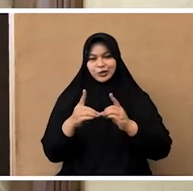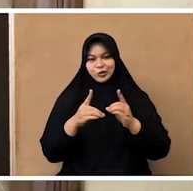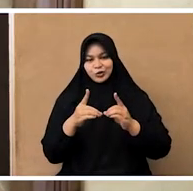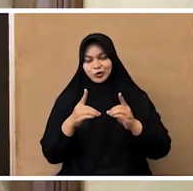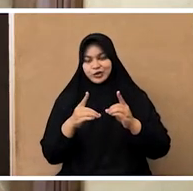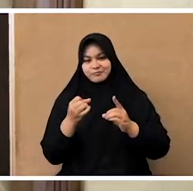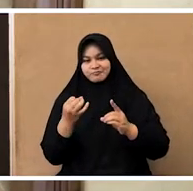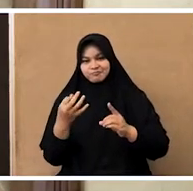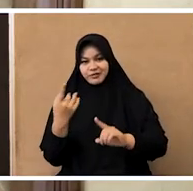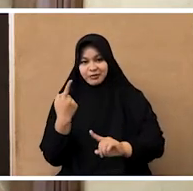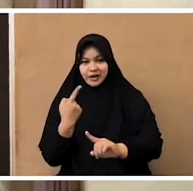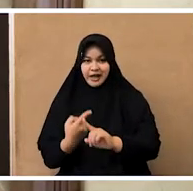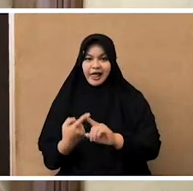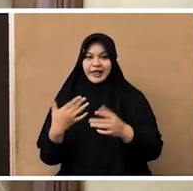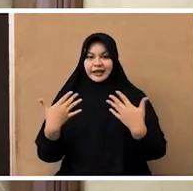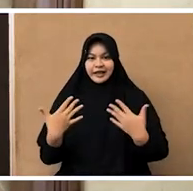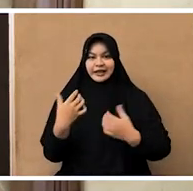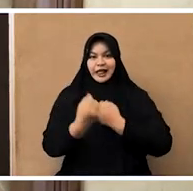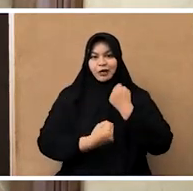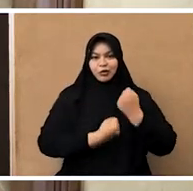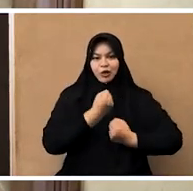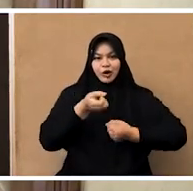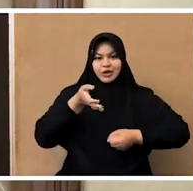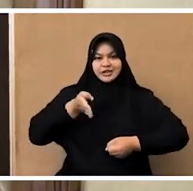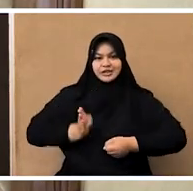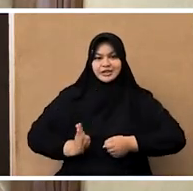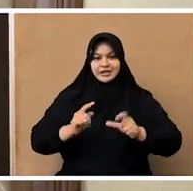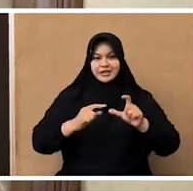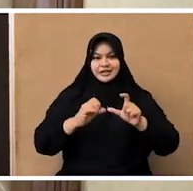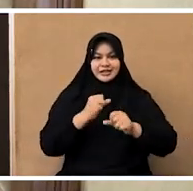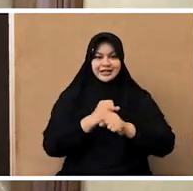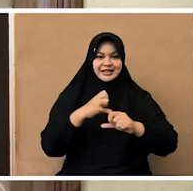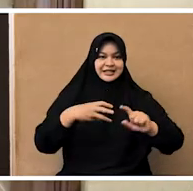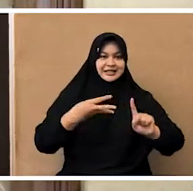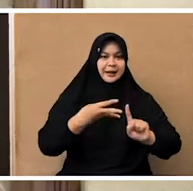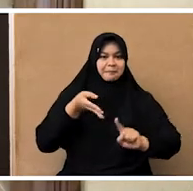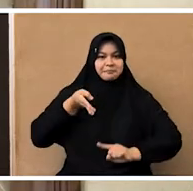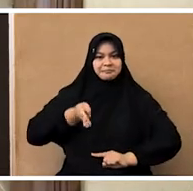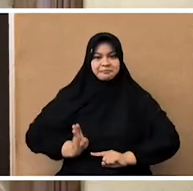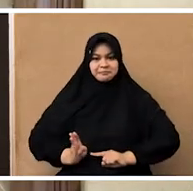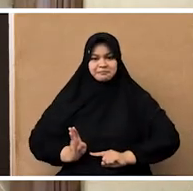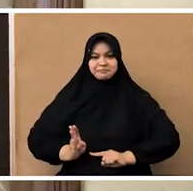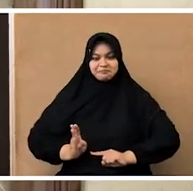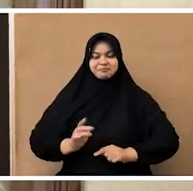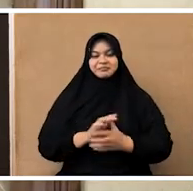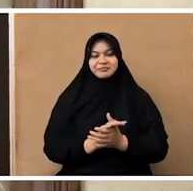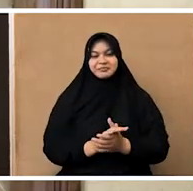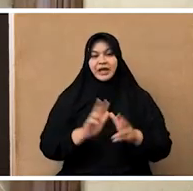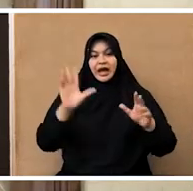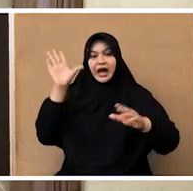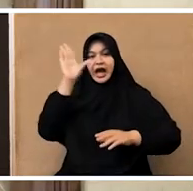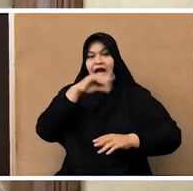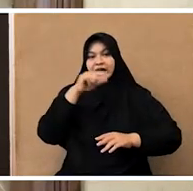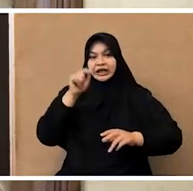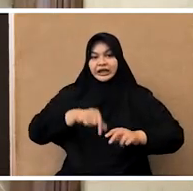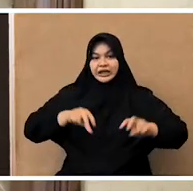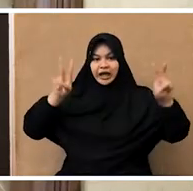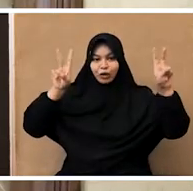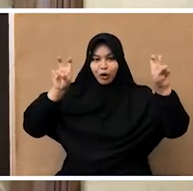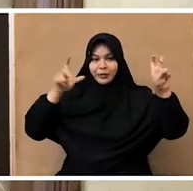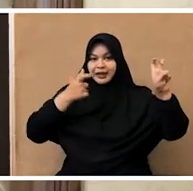Sigap sastra inklusi dan gerakan advokasi difabel hari ini kita akan mengangkat topik yang sangat